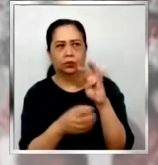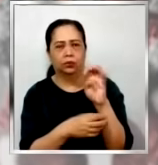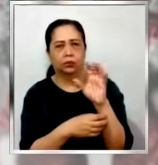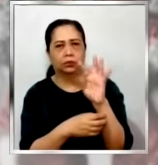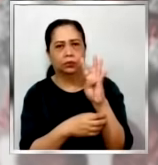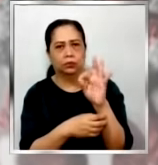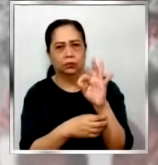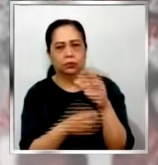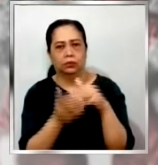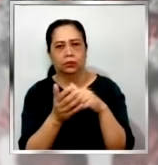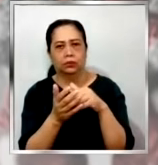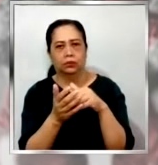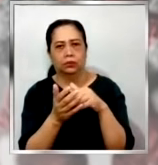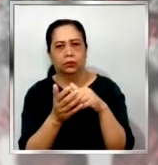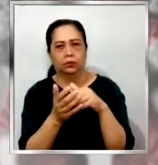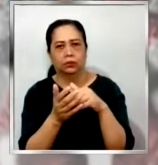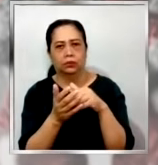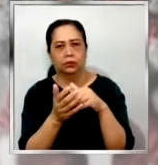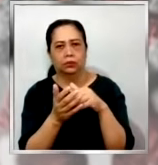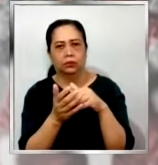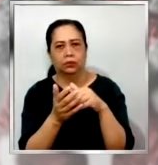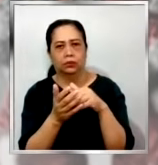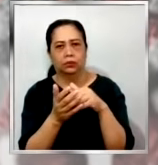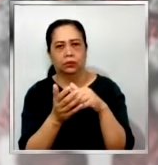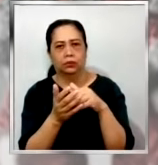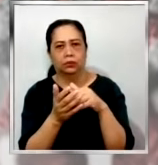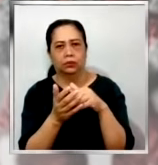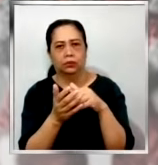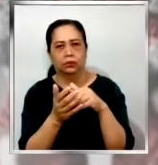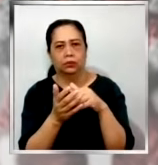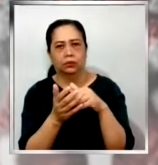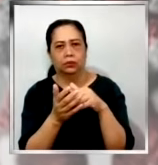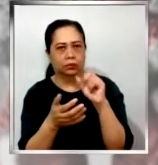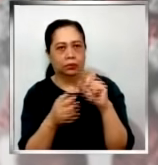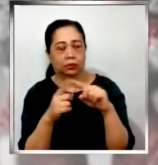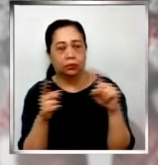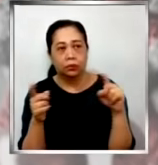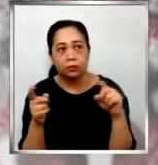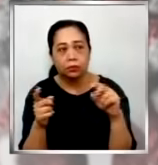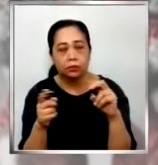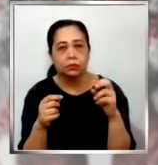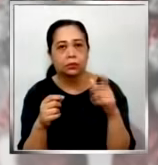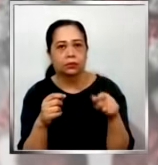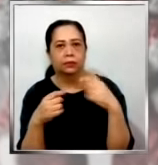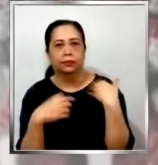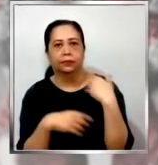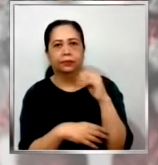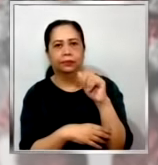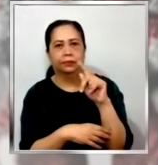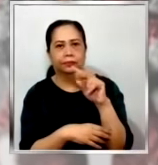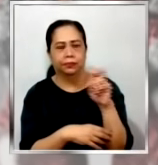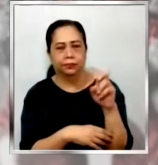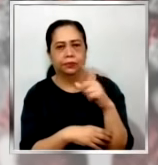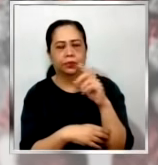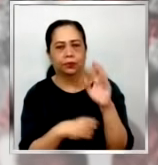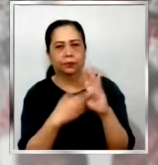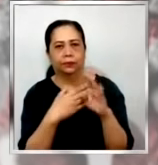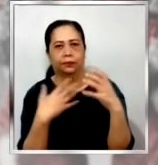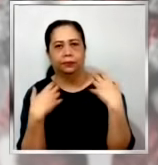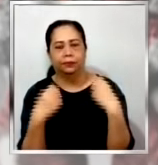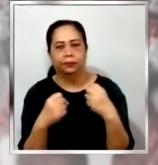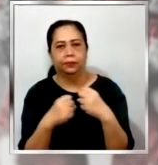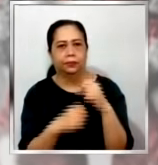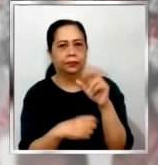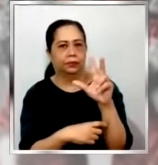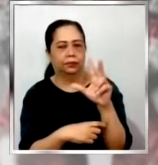449,400 na ang total cases. 21,980 sa kanila ang active o nagpapagaling pa. Tatlo naman ang nadagdag